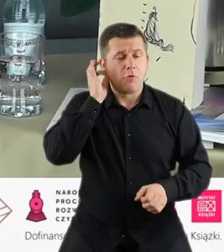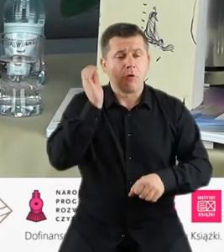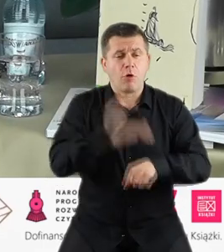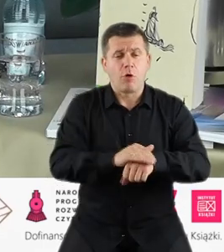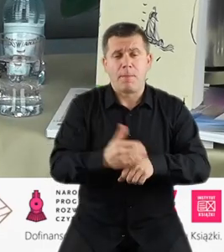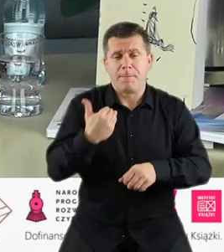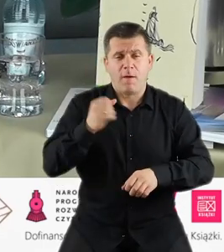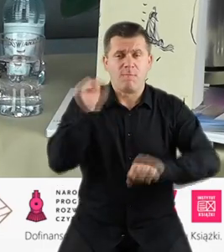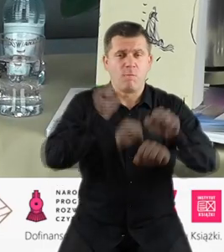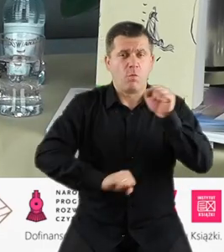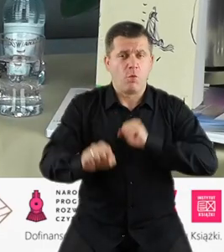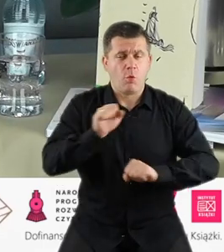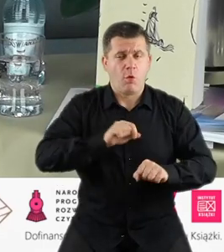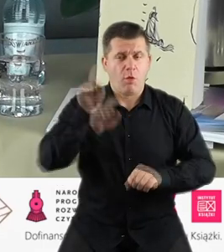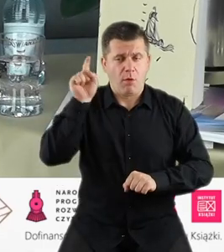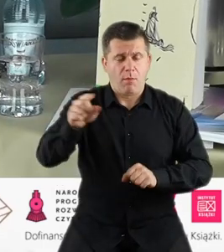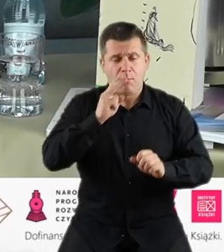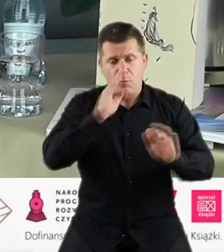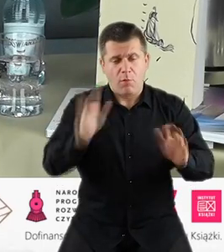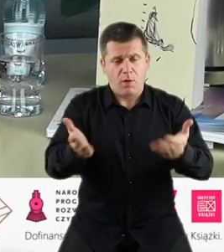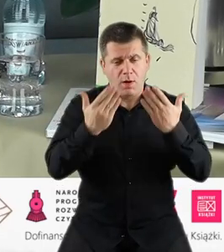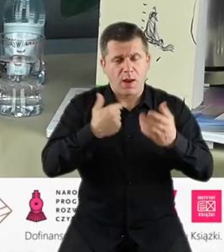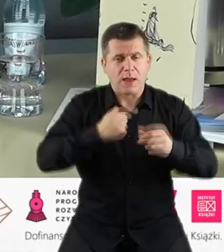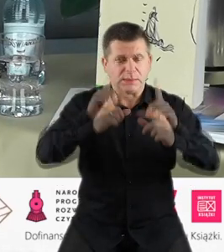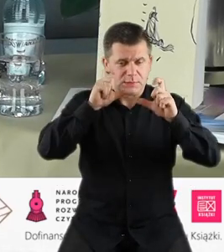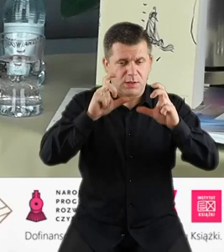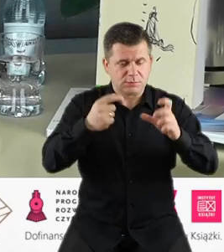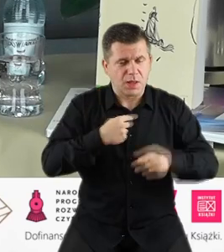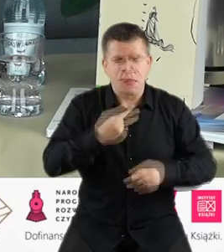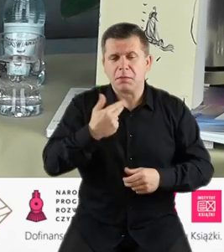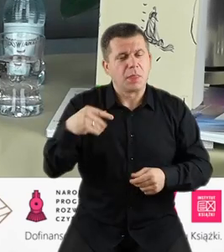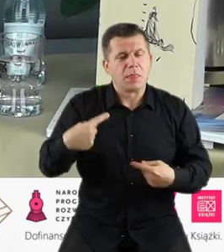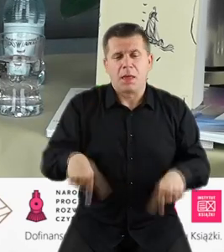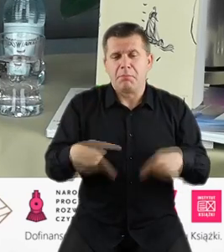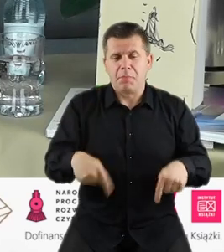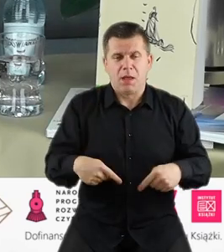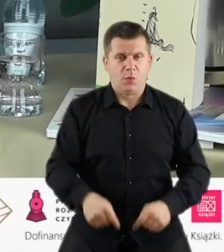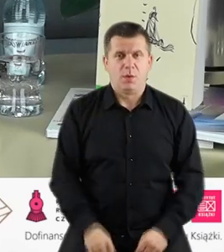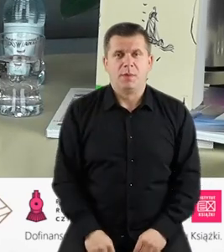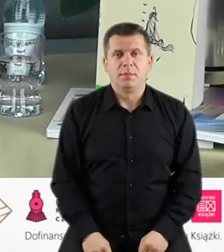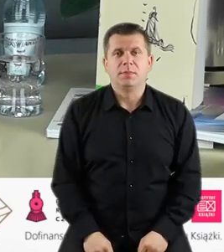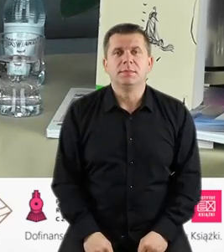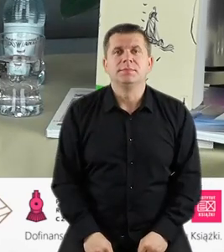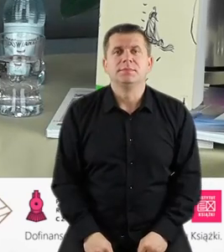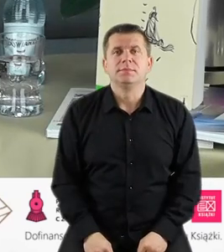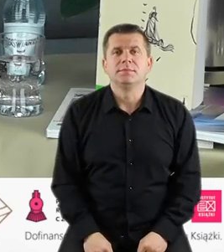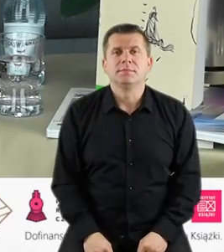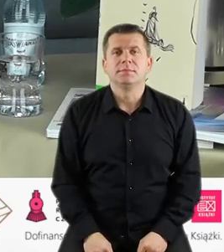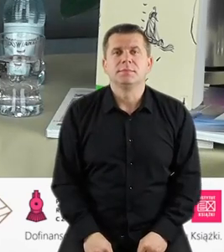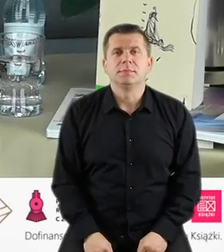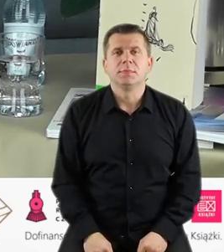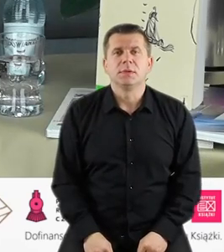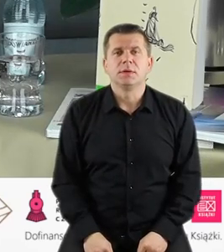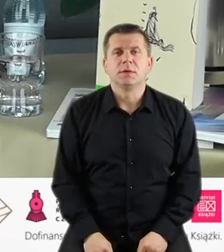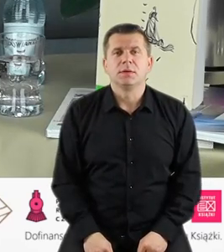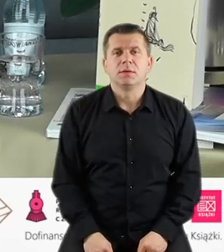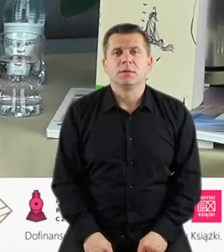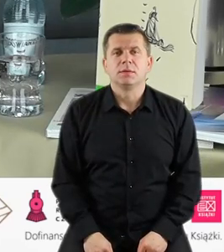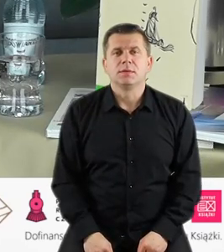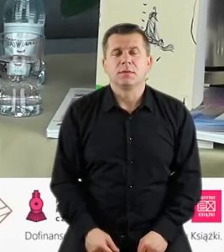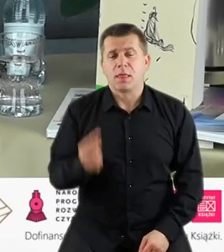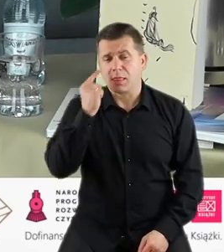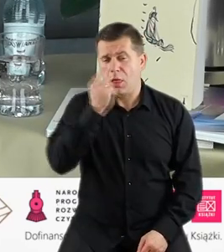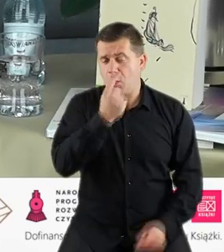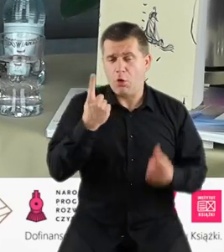koleżanka, która była we Włoszech i robiła zdjęcia. Ja nie byłam niestety i nie widziałam ich naprawdę. Znaczy, w